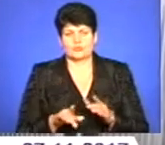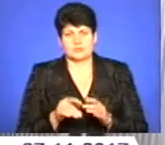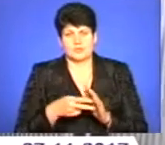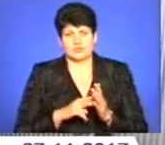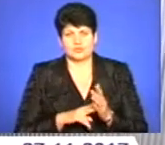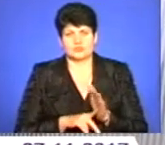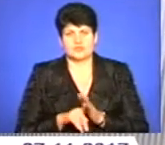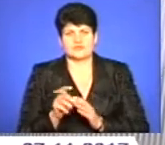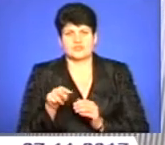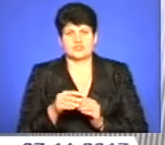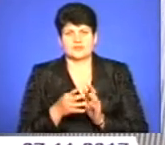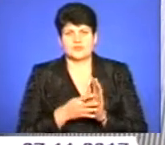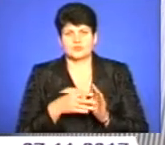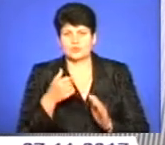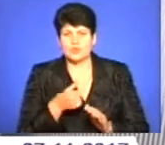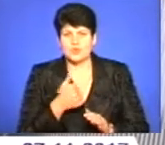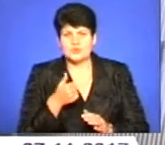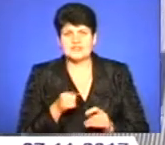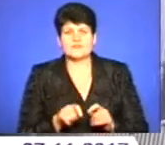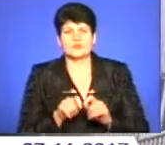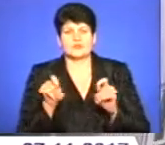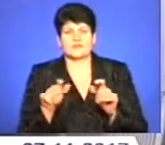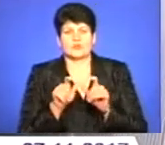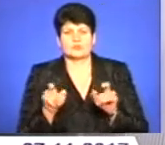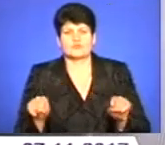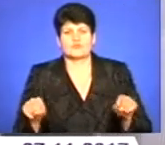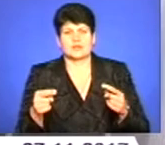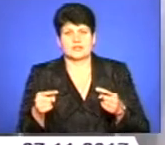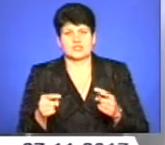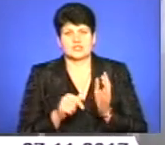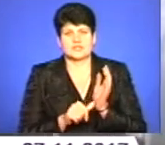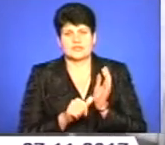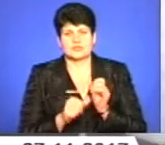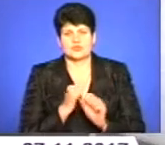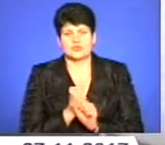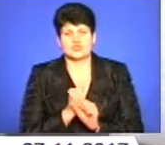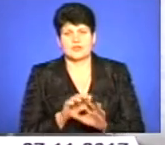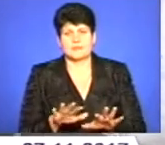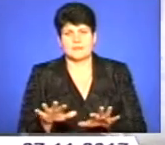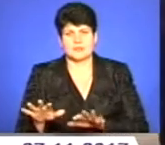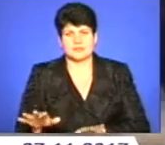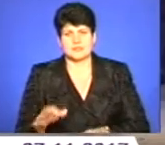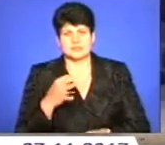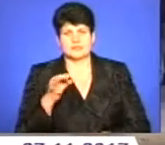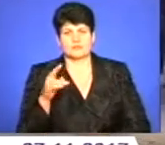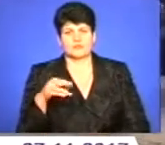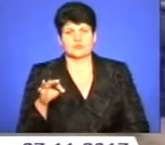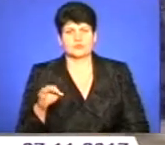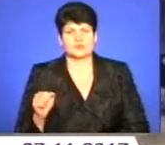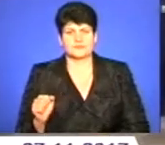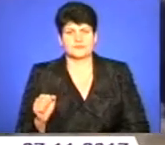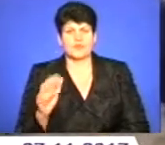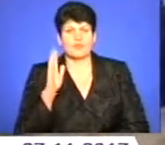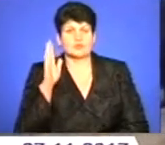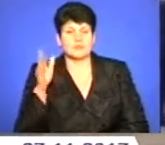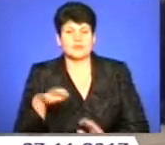у 2019 році. З відкриттям комплексу створили понад 60 робочих місць, повідомили в облдержадміністрації. У